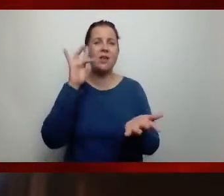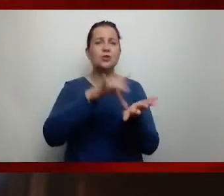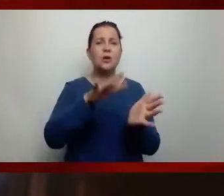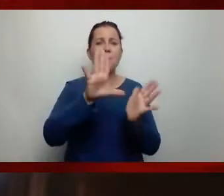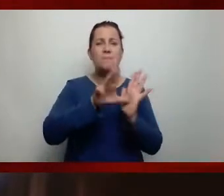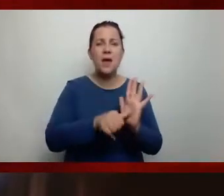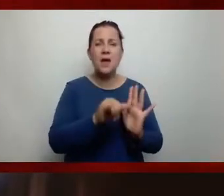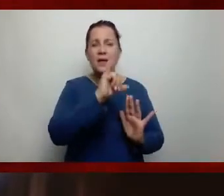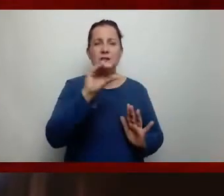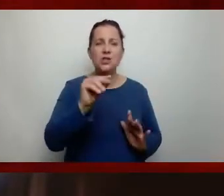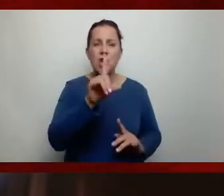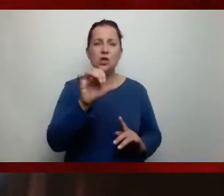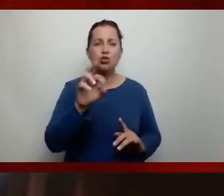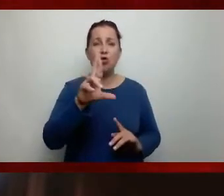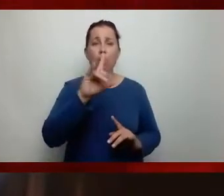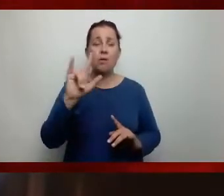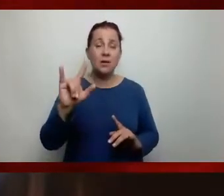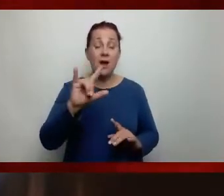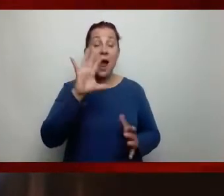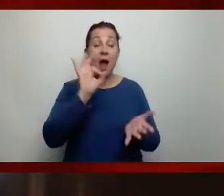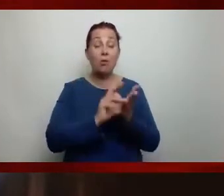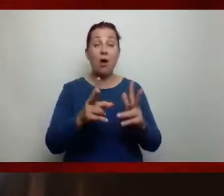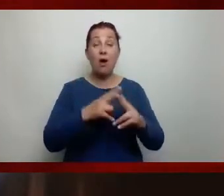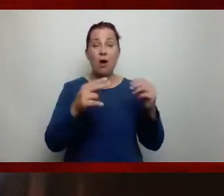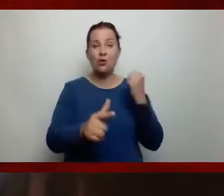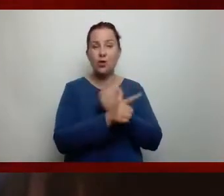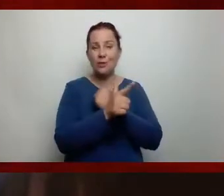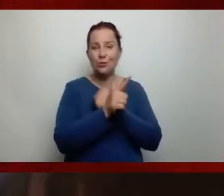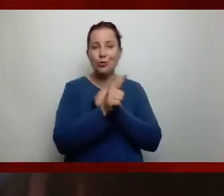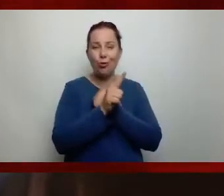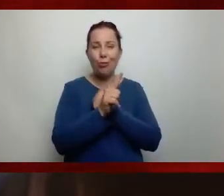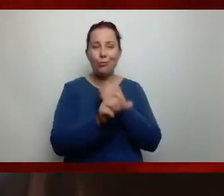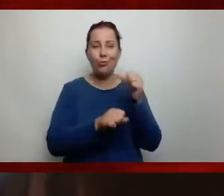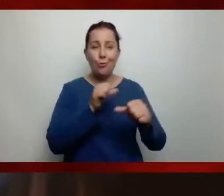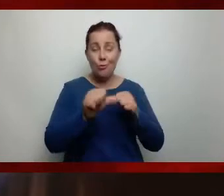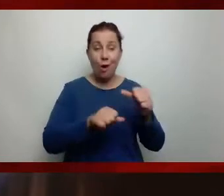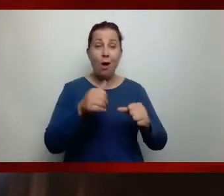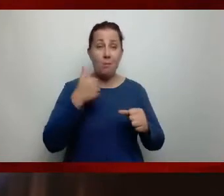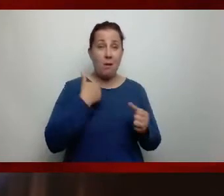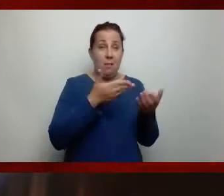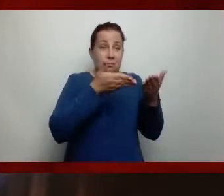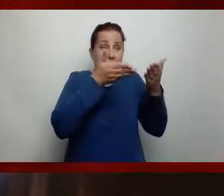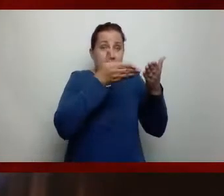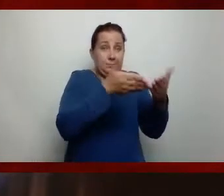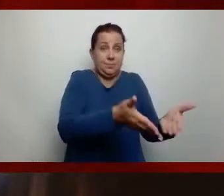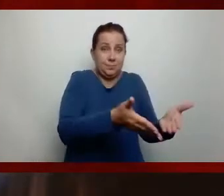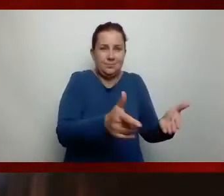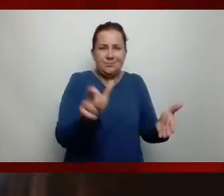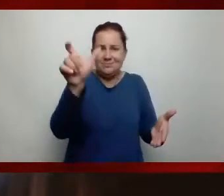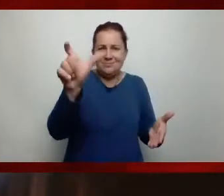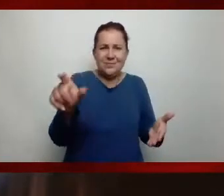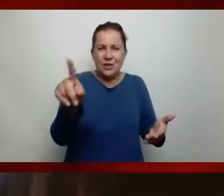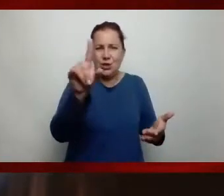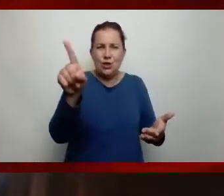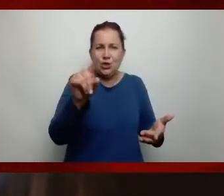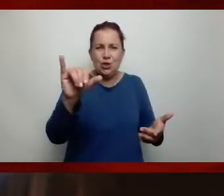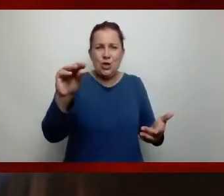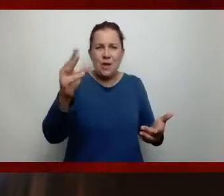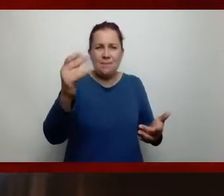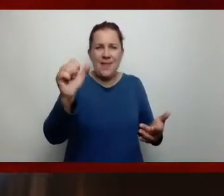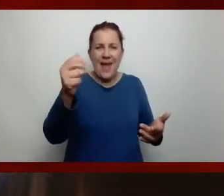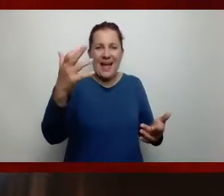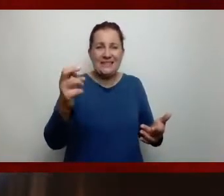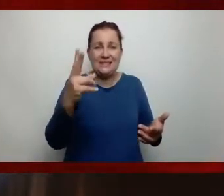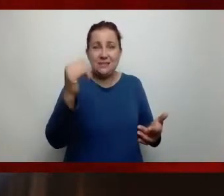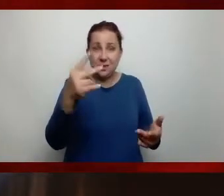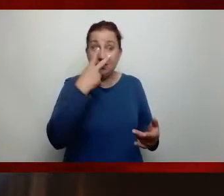latach 70. zaznaczył Ziemlański, czyli osoba, która była jako jedna z niewielu żyjących, która była świadkiem